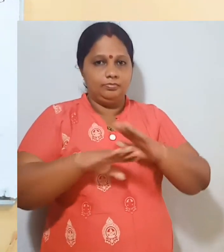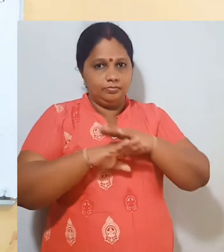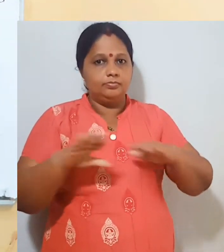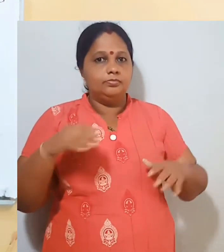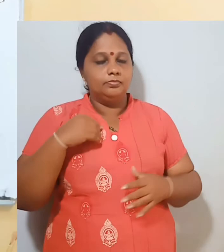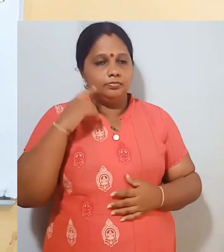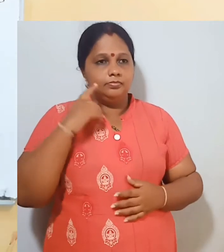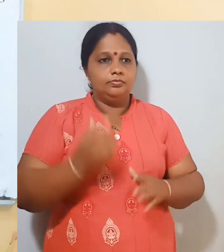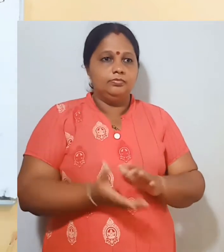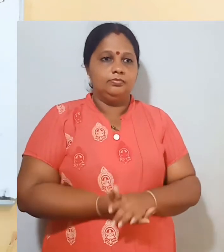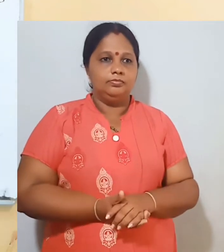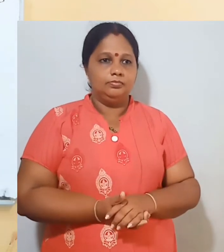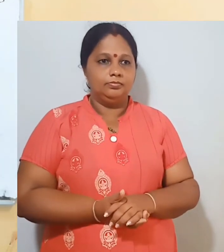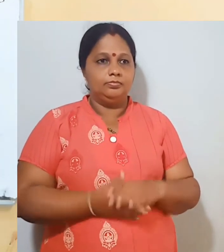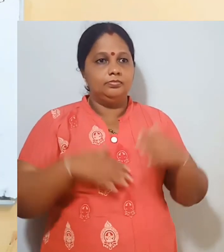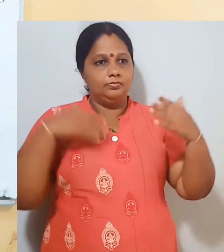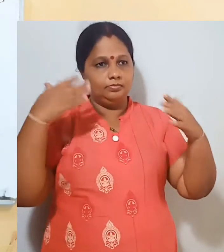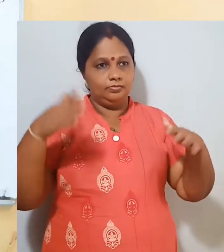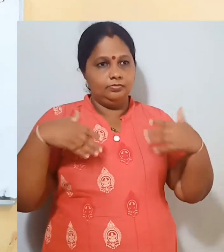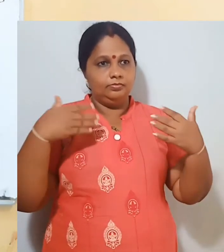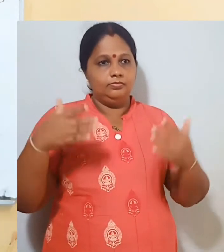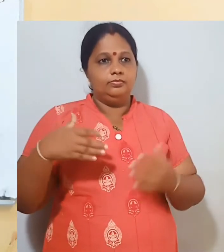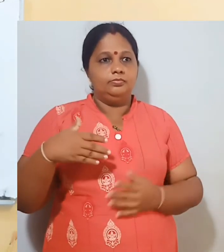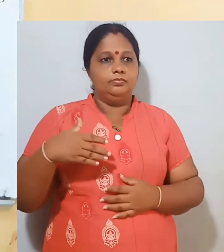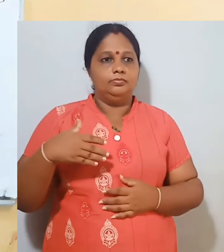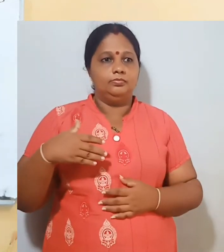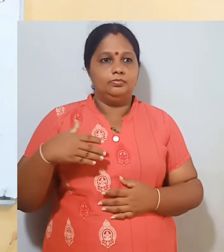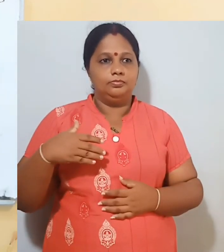நினைக்கிறேன். தொடர்ச்சியாக